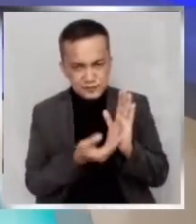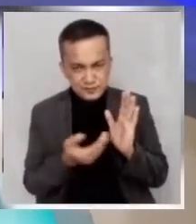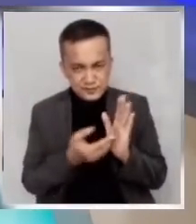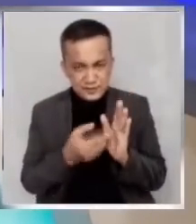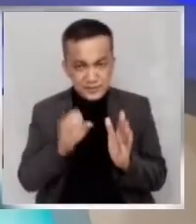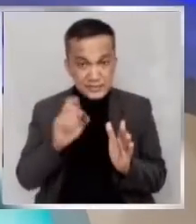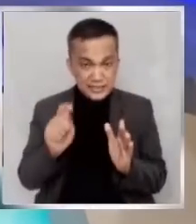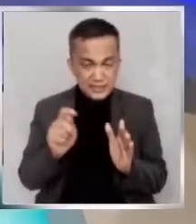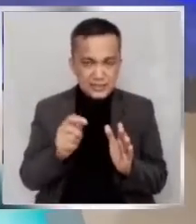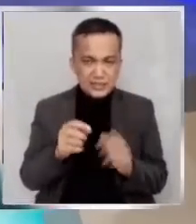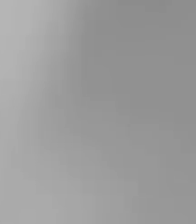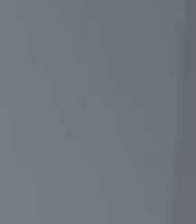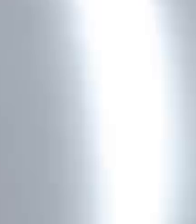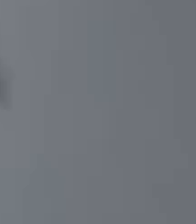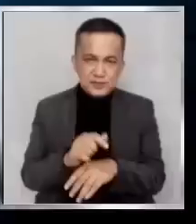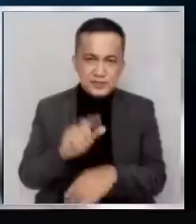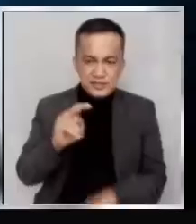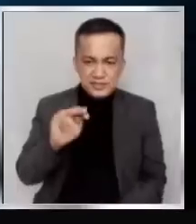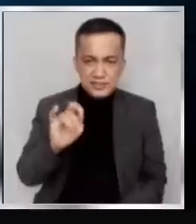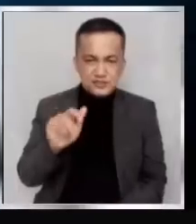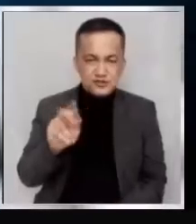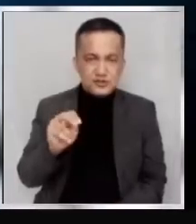ni Nelson Canlas.